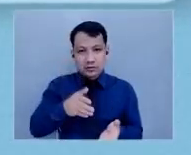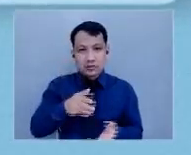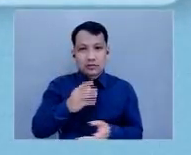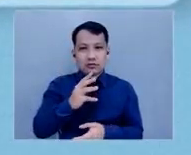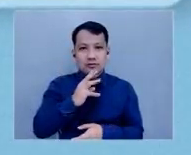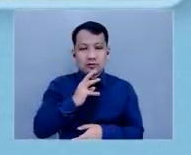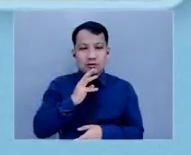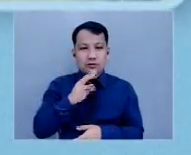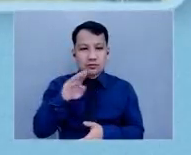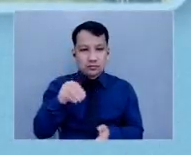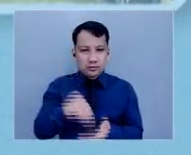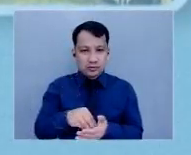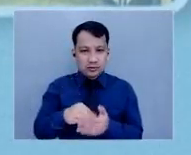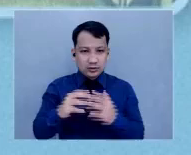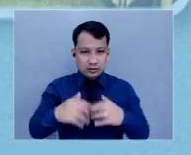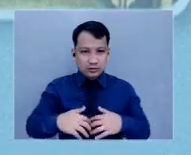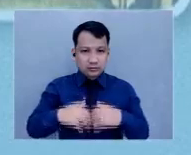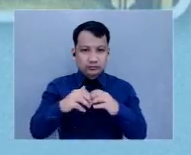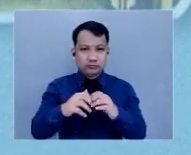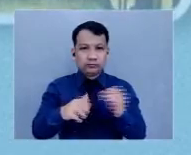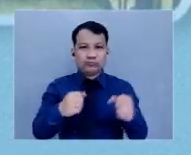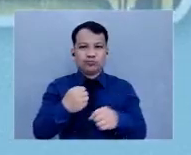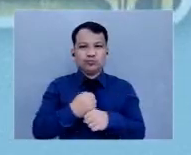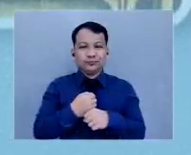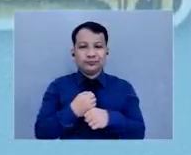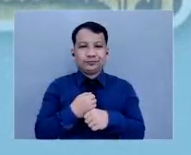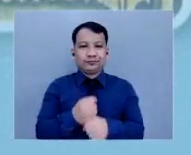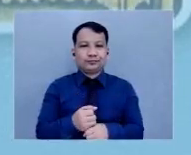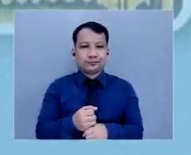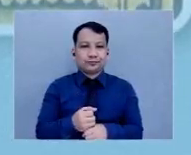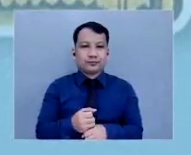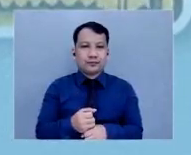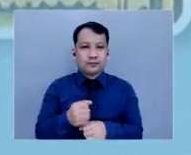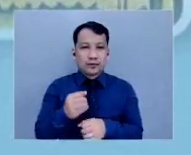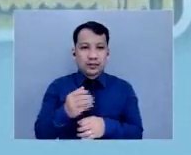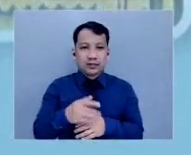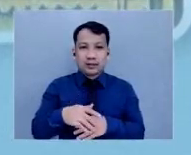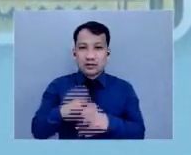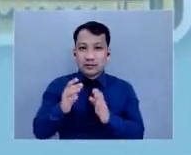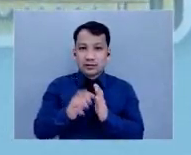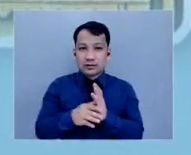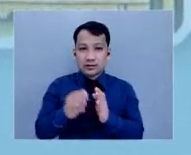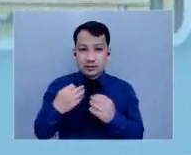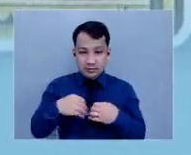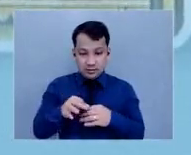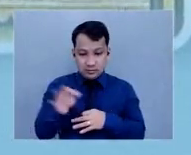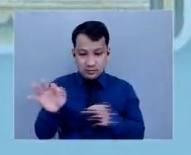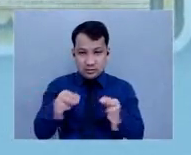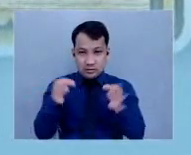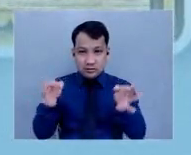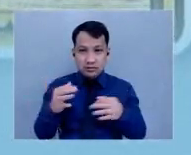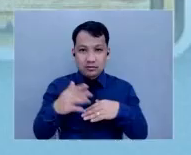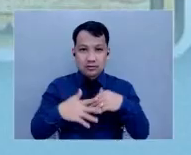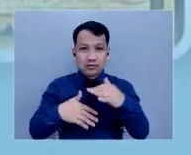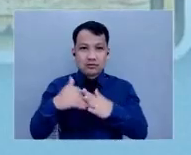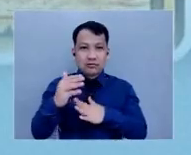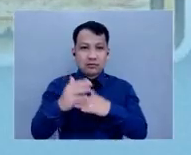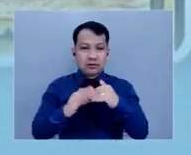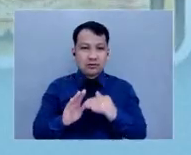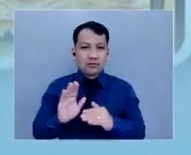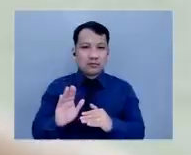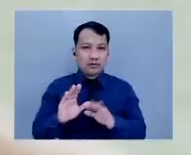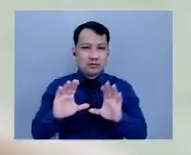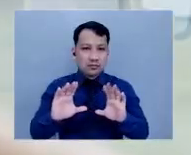naman nang maimbento ang paglalagay ng mga feather o balahibo sa mga kutsyon para mas lumambot pa ang mga